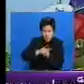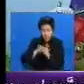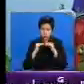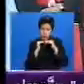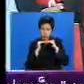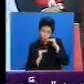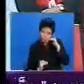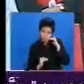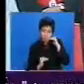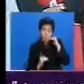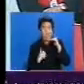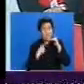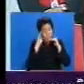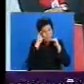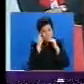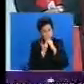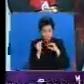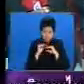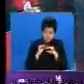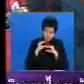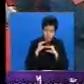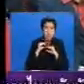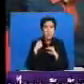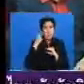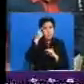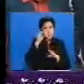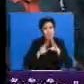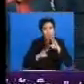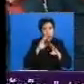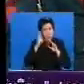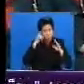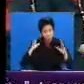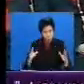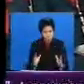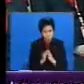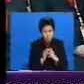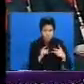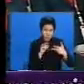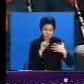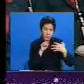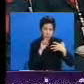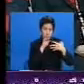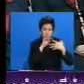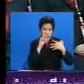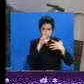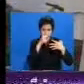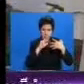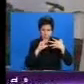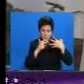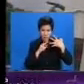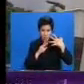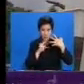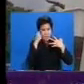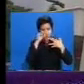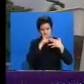ค่อนข้างมากแต่อย่างไรก็ตามฮะกำไรสุทธิในไตรมาสที่ 2อยู่ที่โดยรวมนะฮะ 2ไตรมาสแรกเนี่ยอยู่ที่ 2 163ล้านบาทและ